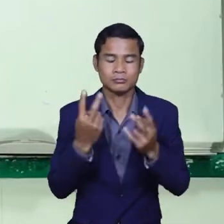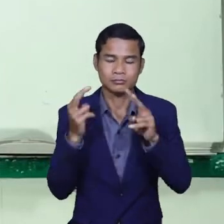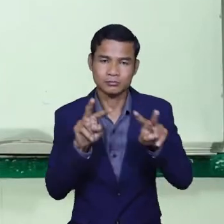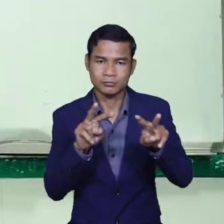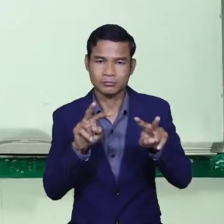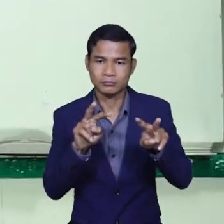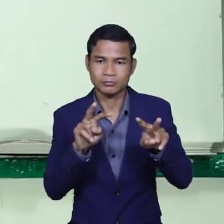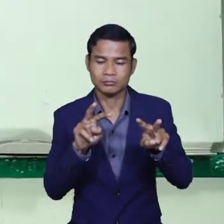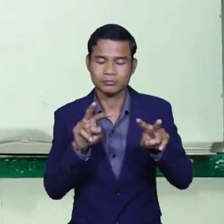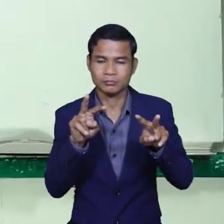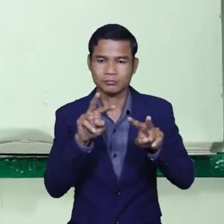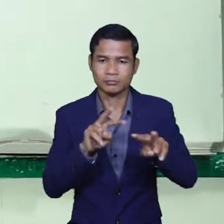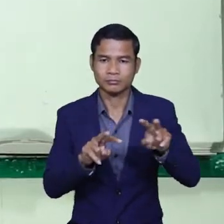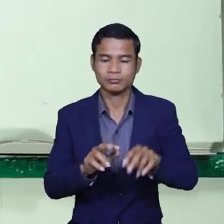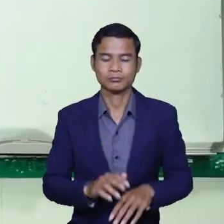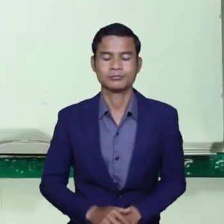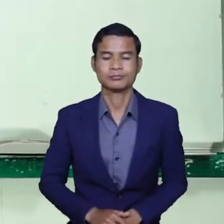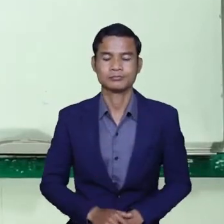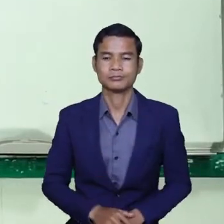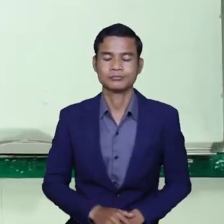កូនណា